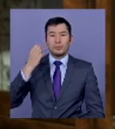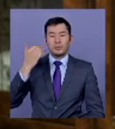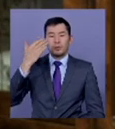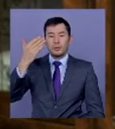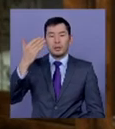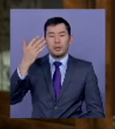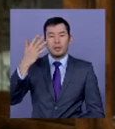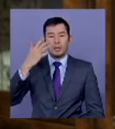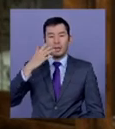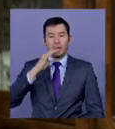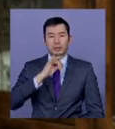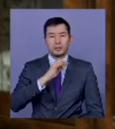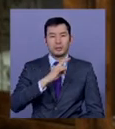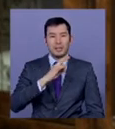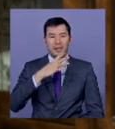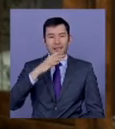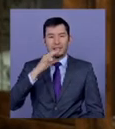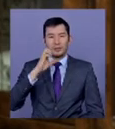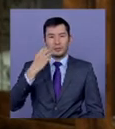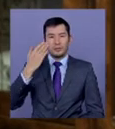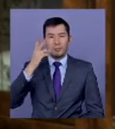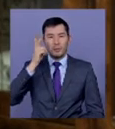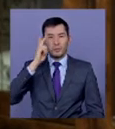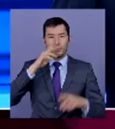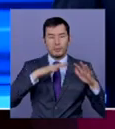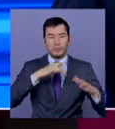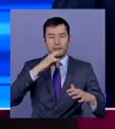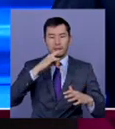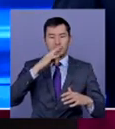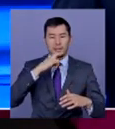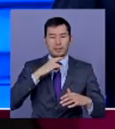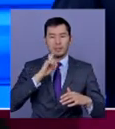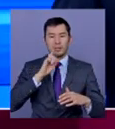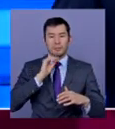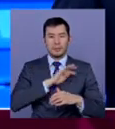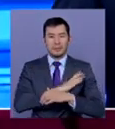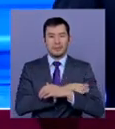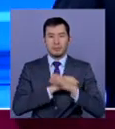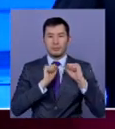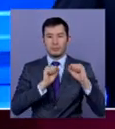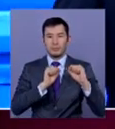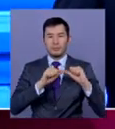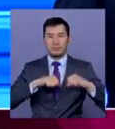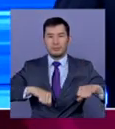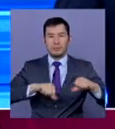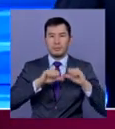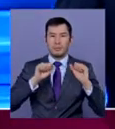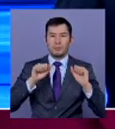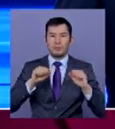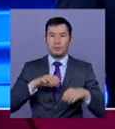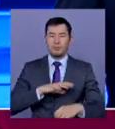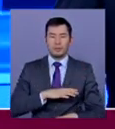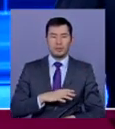Қазақстандағы елшілігінің немесе өкілдіктерінің бір күзетінің күшейтілуі сияқты әрекеттер меніңше ескерілуі керек. Бұнымен енді тікелей айналысатын сыртқы